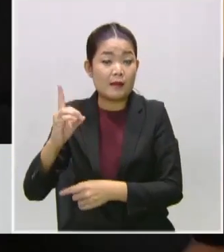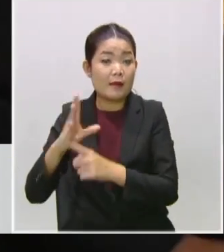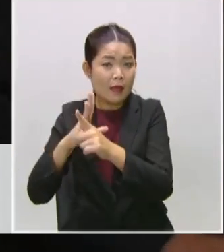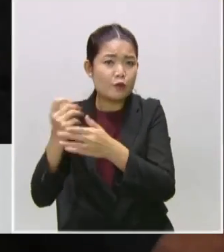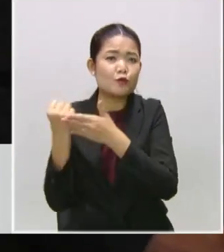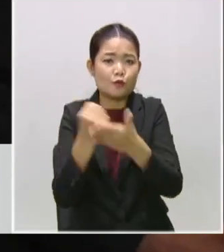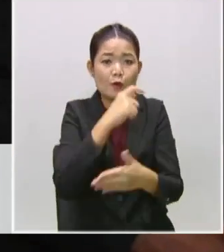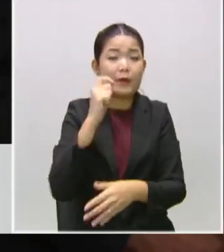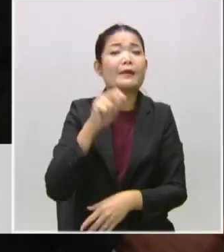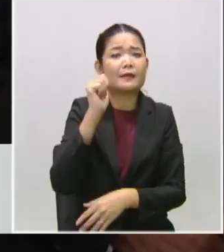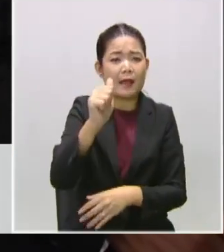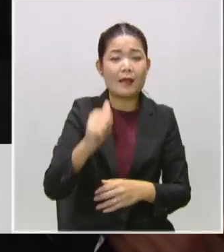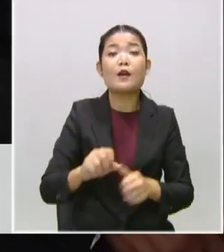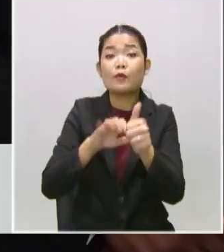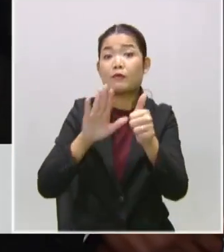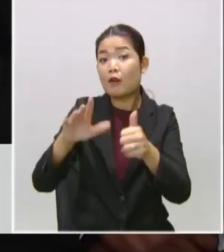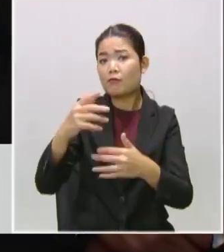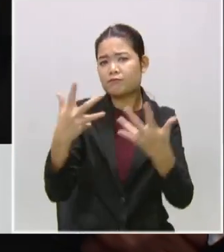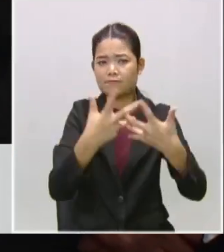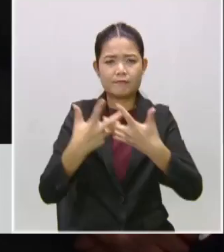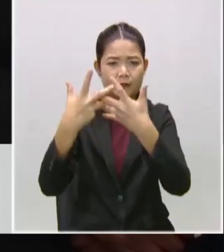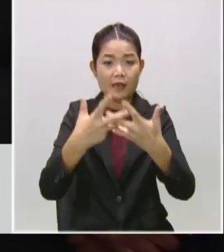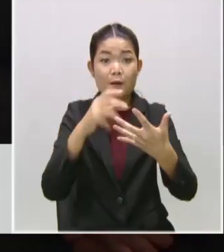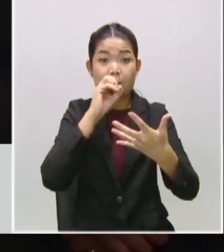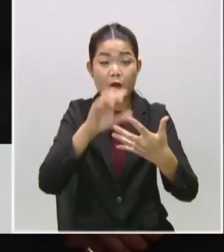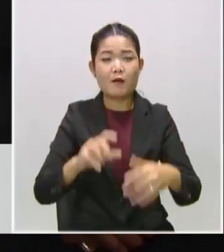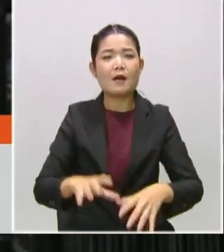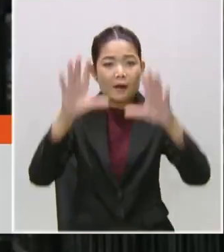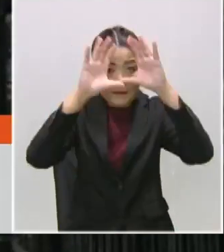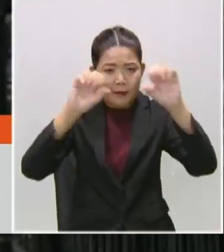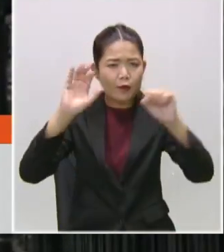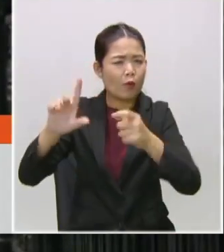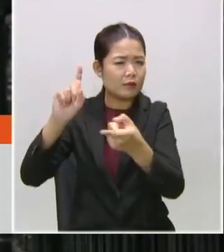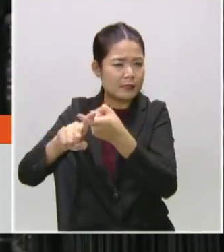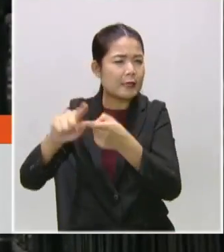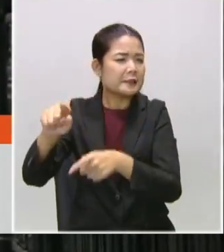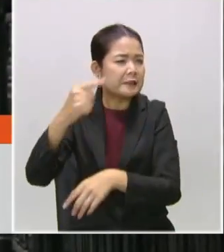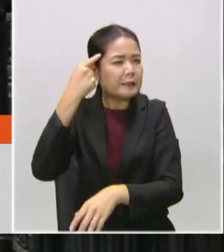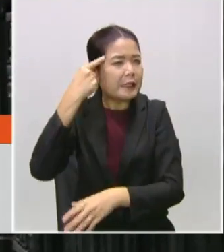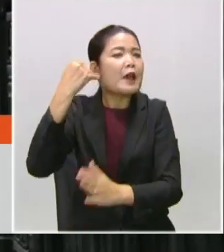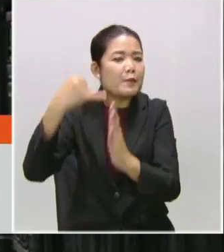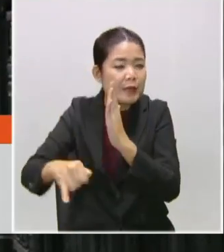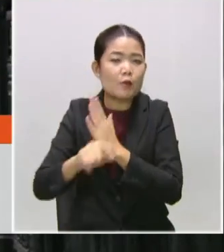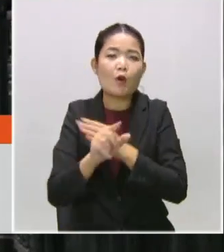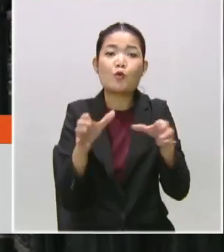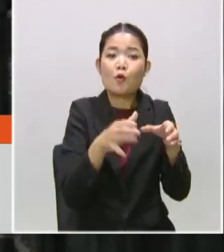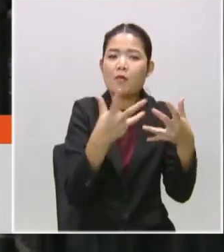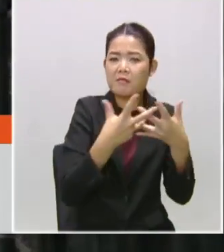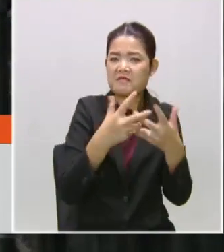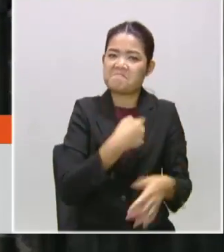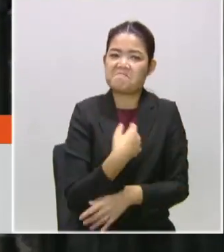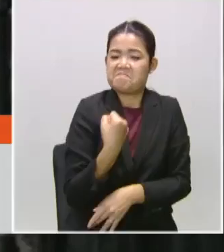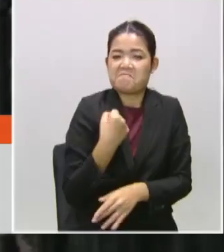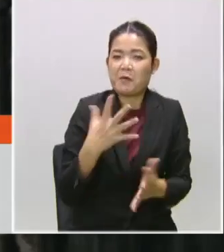ได้ด้วยผู้นำสหรัฐระบุว่าเรื่องนี้ทำให้ประธานาธิบดีรัสเซียรู้ว่าคิดผิดที่คาดว่ายุโรปและสหรัฐจะไม่แน่วแน่ม